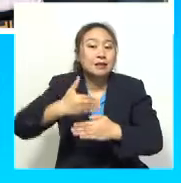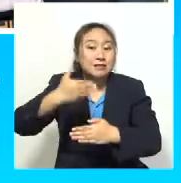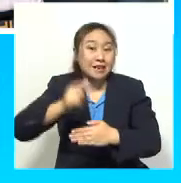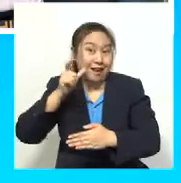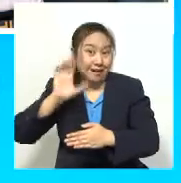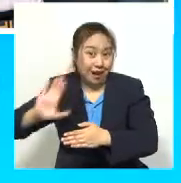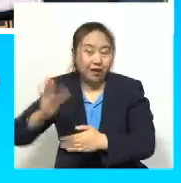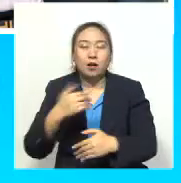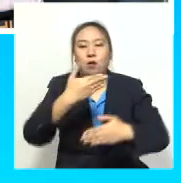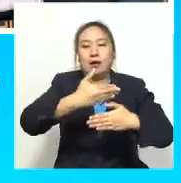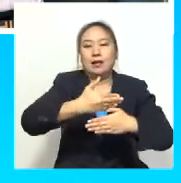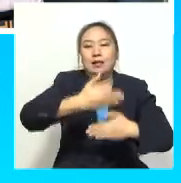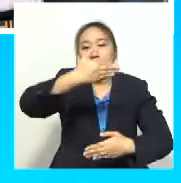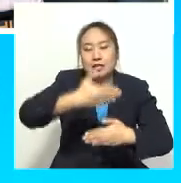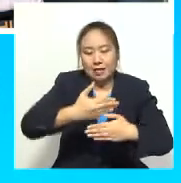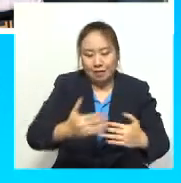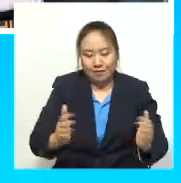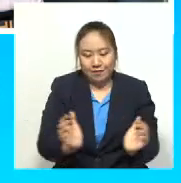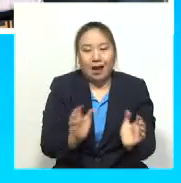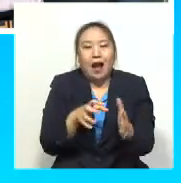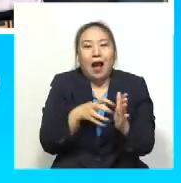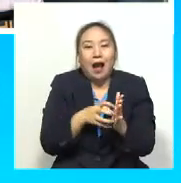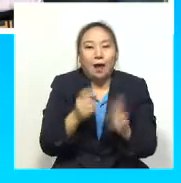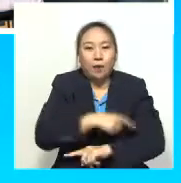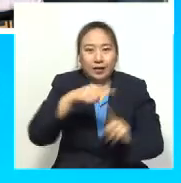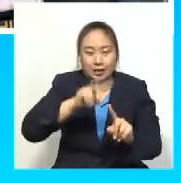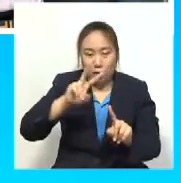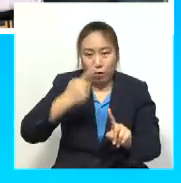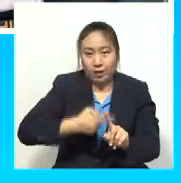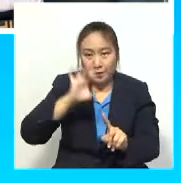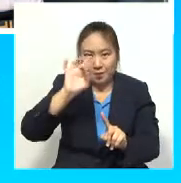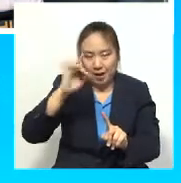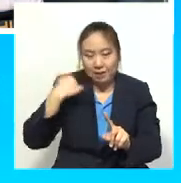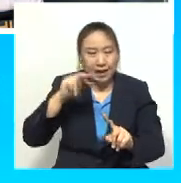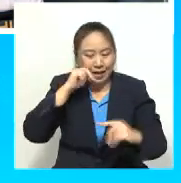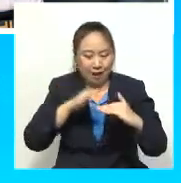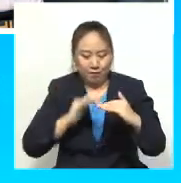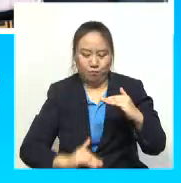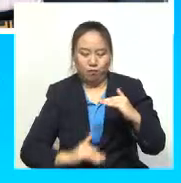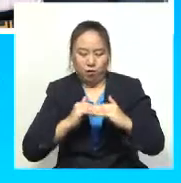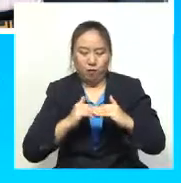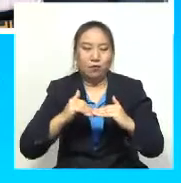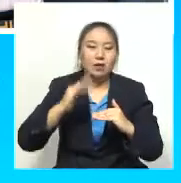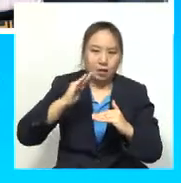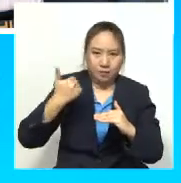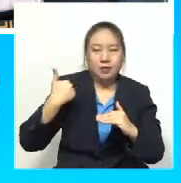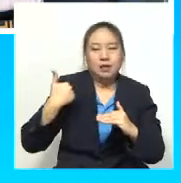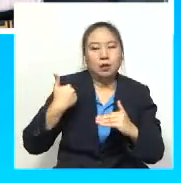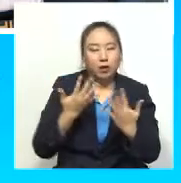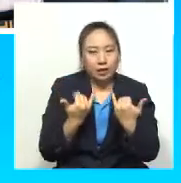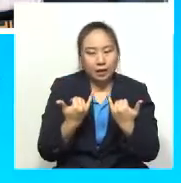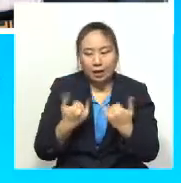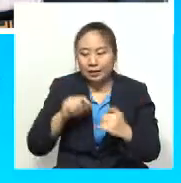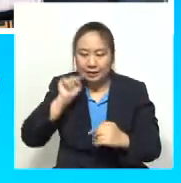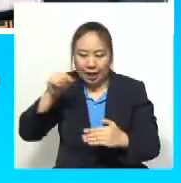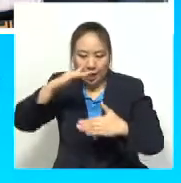องนะครับณวันที่2สิงหานะครับมีน้ำที่เกิน upper reserve 44แห่งปัจจุบันเราพร่องน้ำใช้มาตรการเส